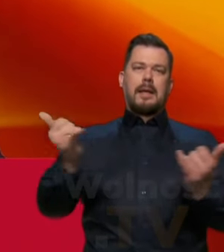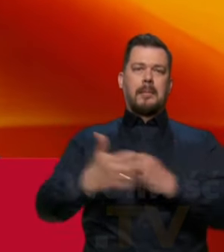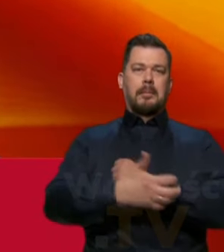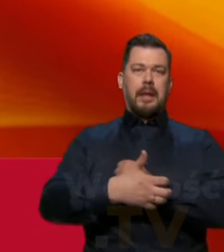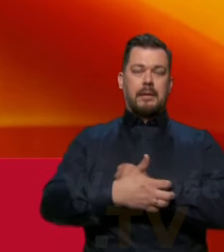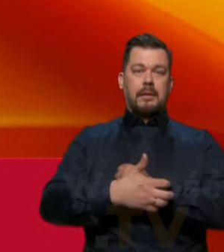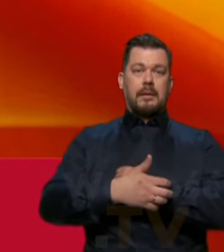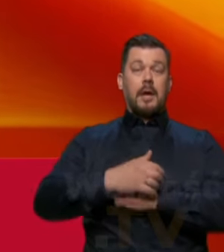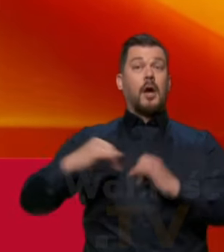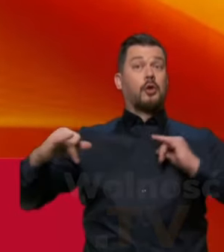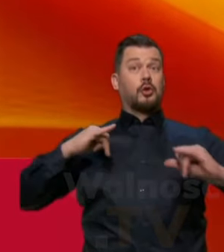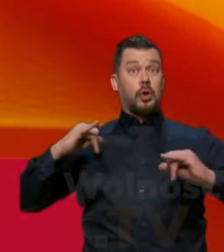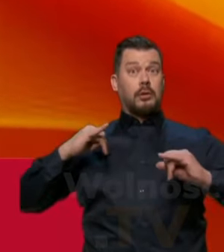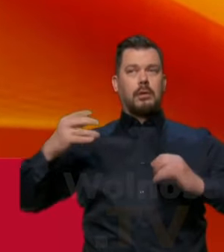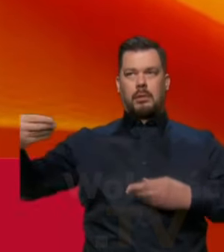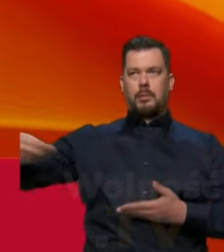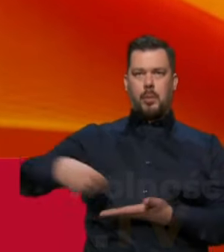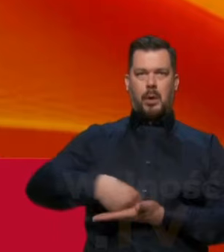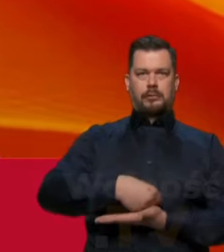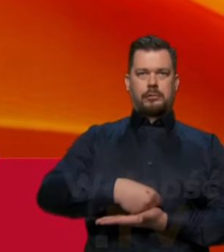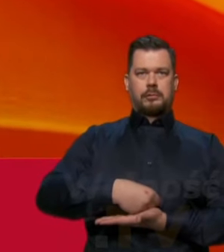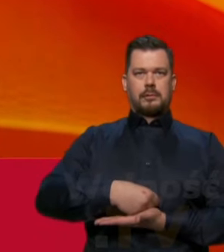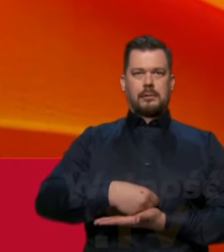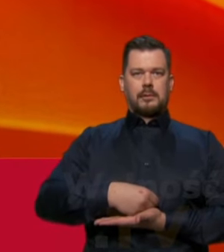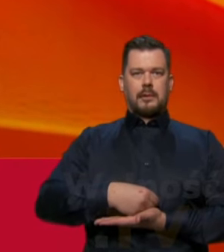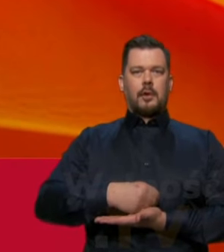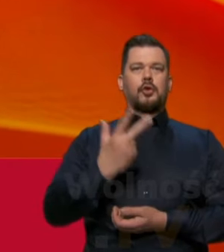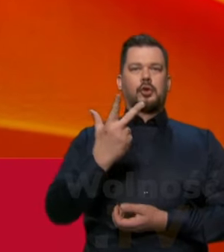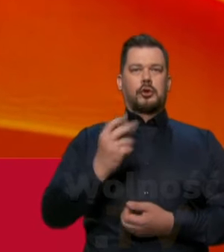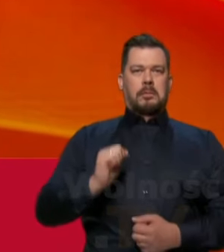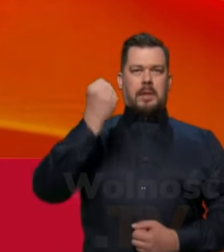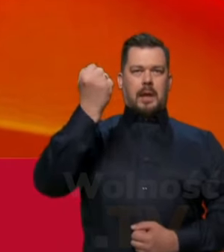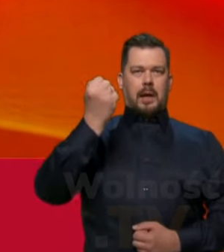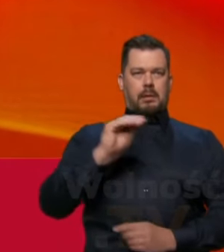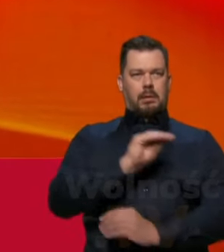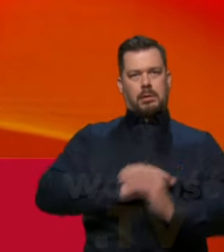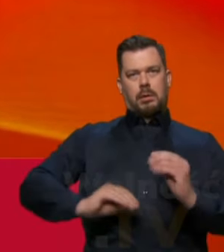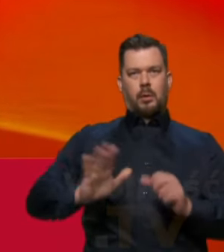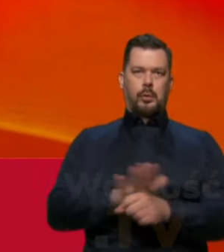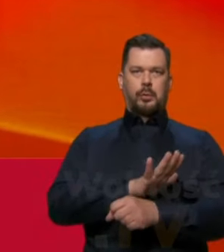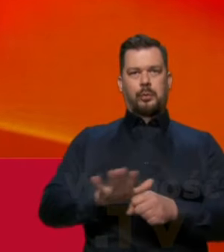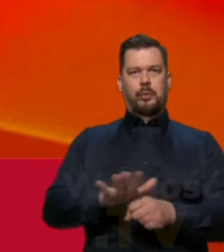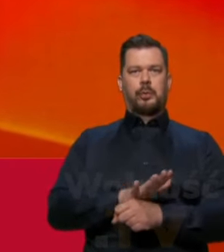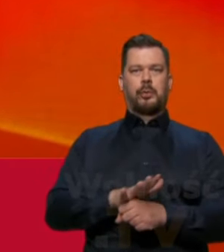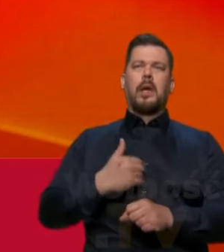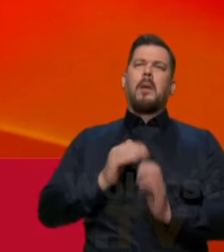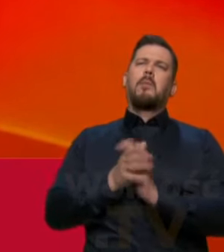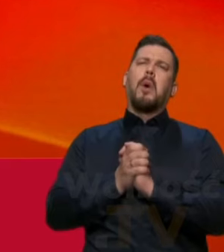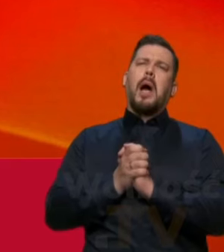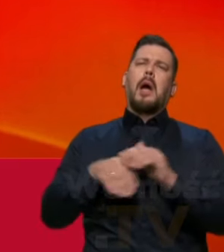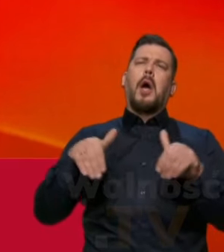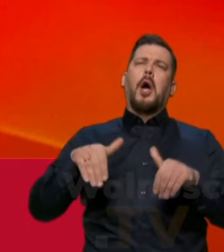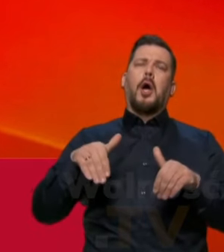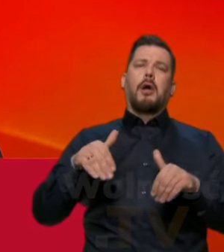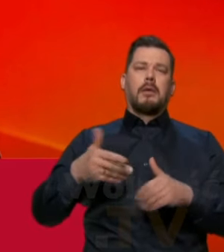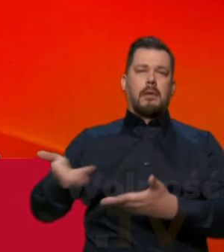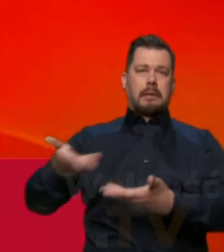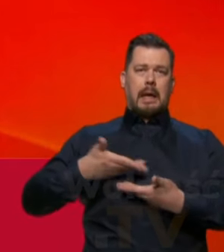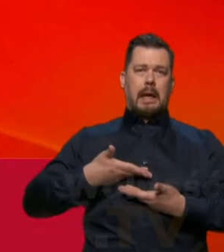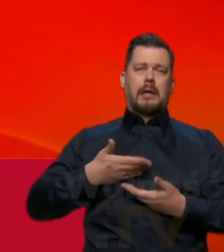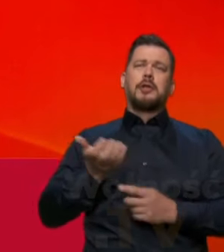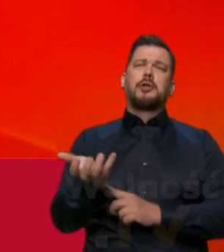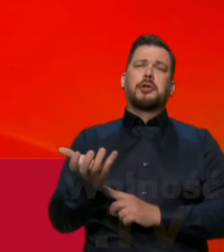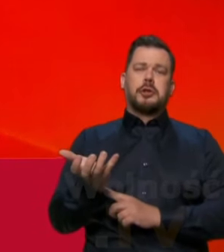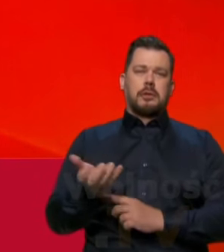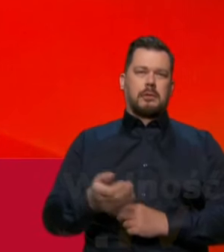rząd daje Warszawie jakieś z łaski, 3 miliardy, trzeba o nie na dwóch łapkach, prawda, żebrać, czy tłumaczyć